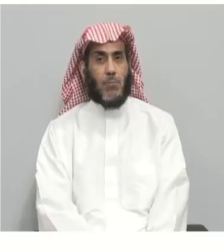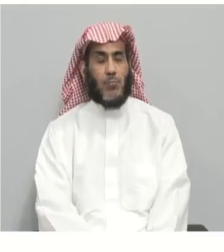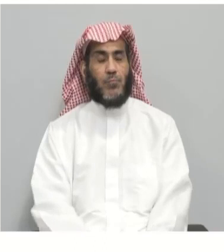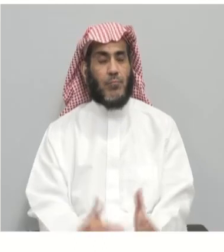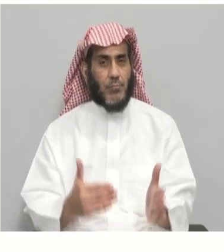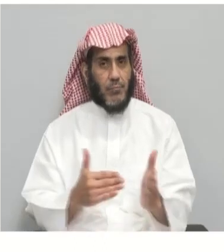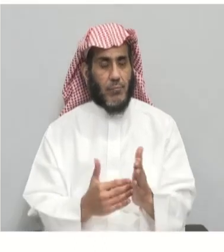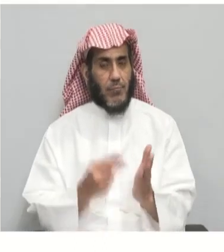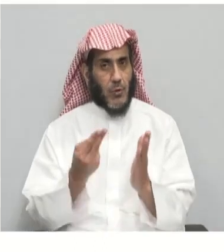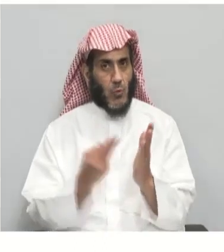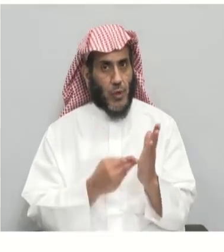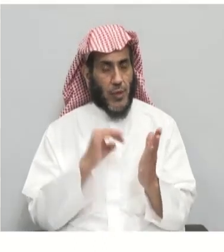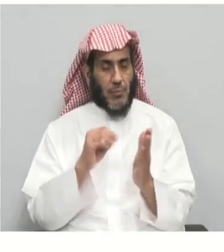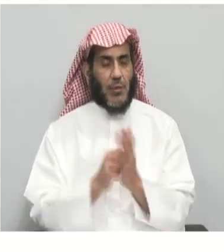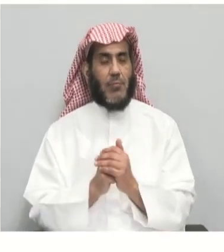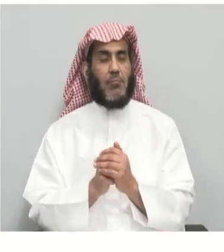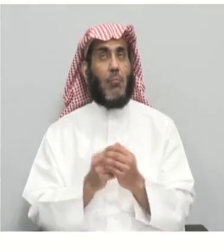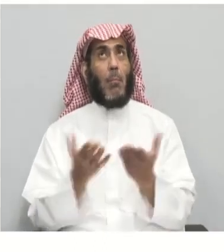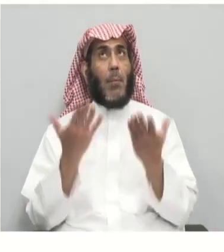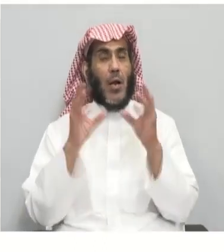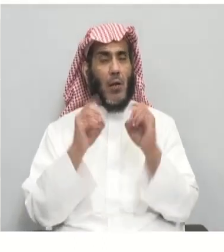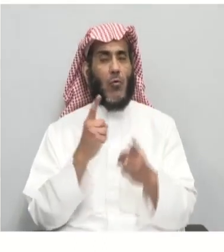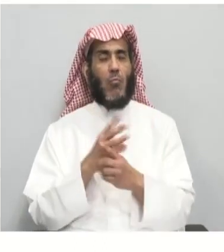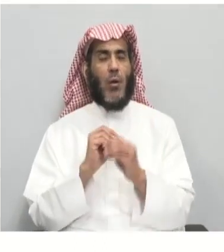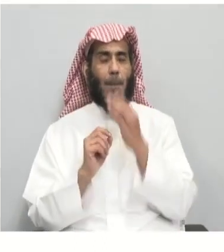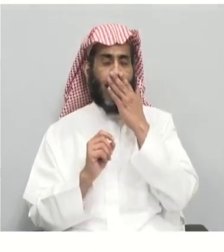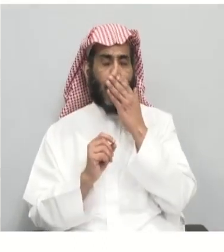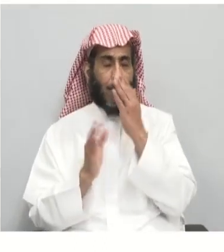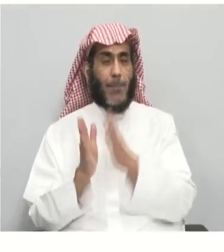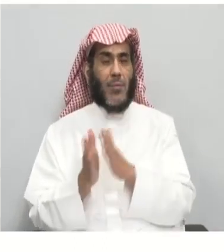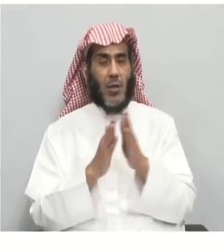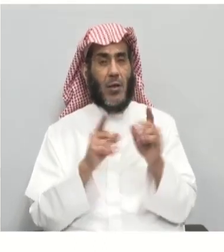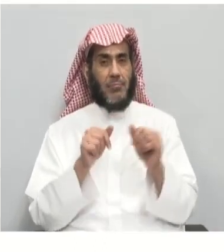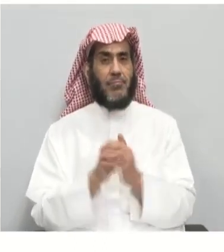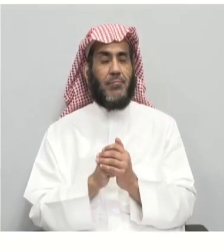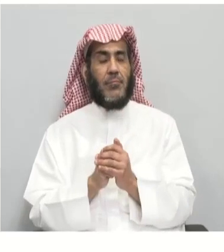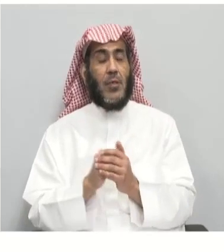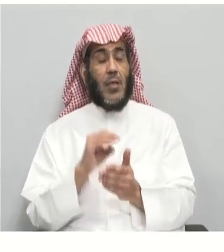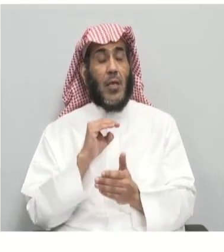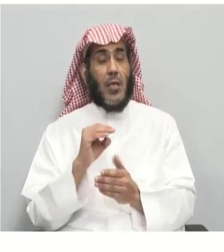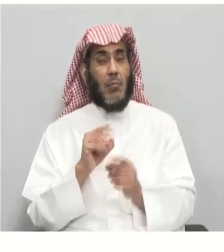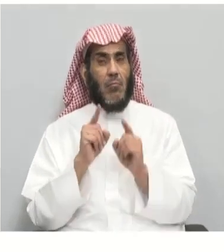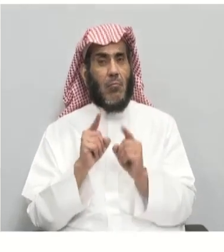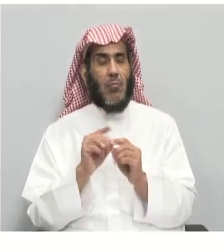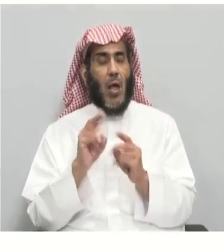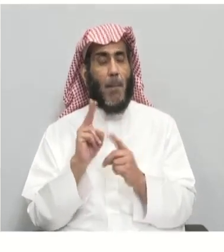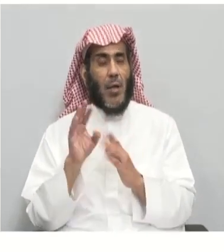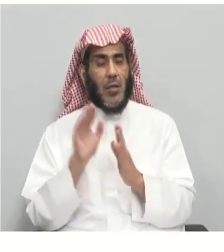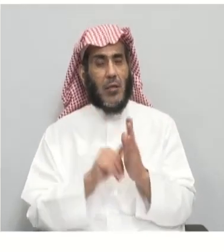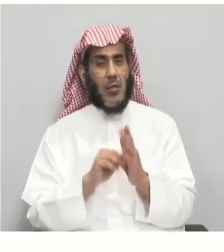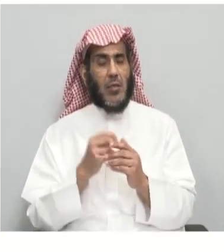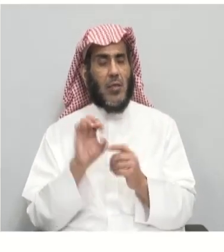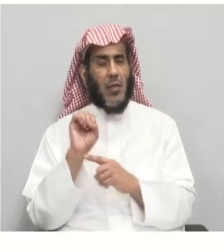انتهينا من تدوين الاجابات بارك الله فيكم ننتقل الان اجيب عن ما ياتي